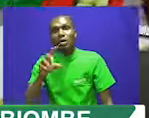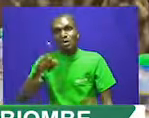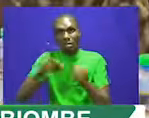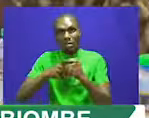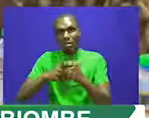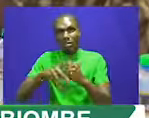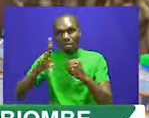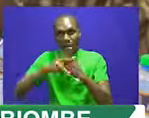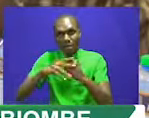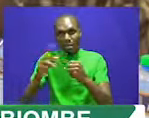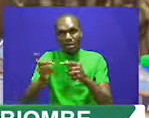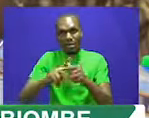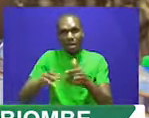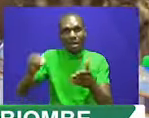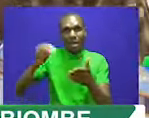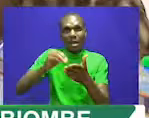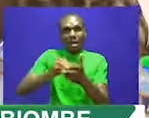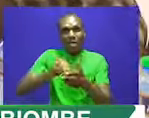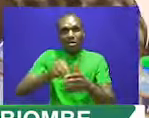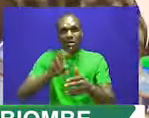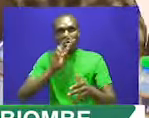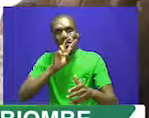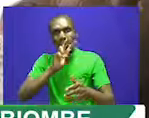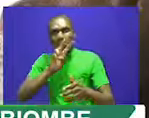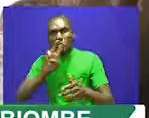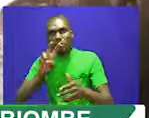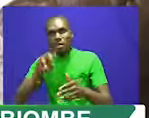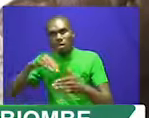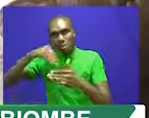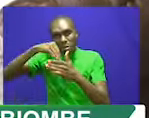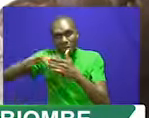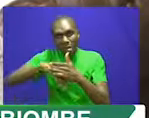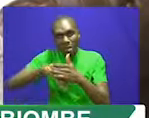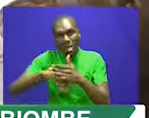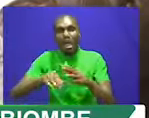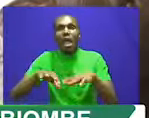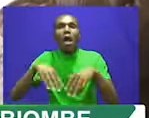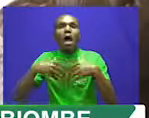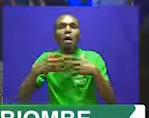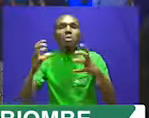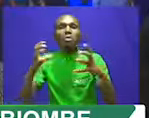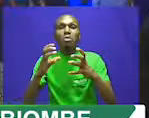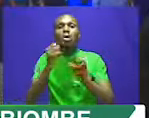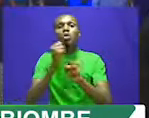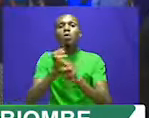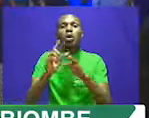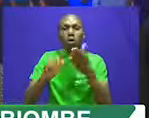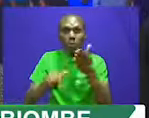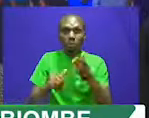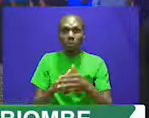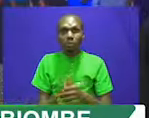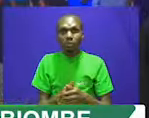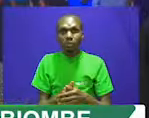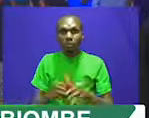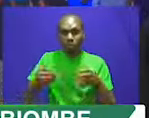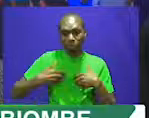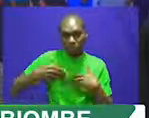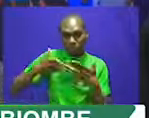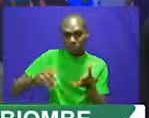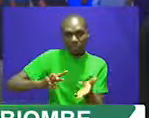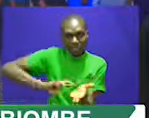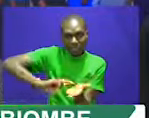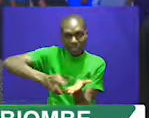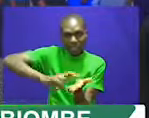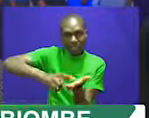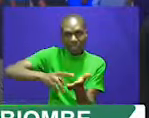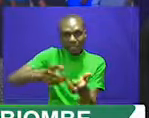kianda ase bo igoba koligera lia ase obo ime eki ebyombe bibigo kora. Ya mire koligia. Mose kwa